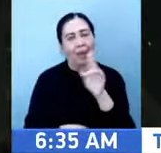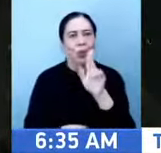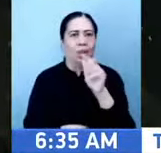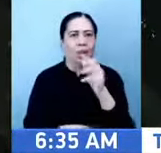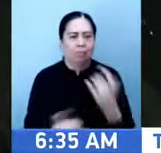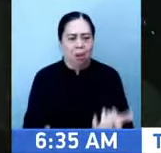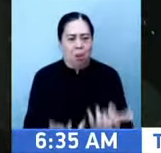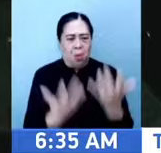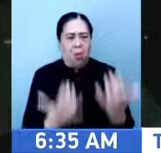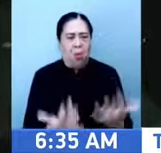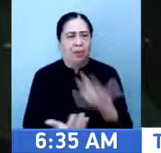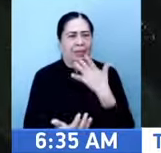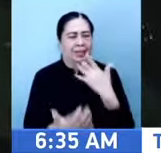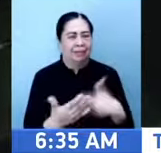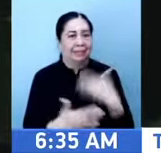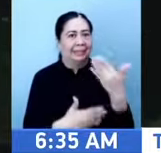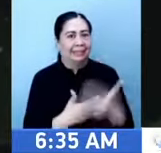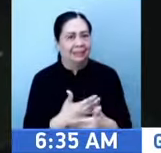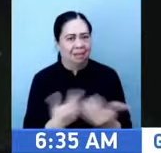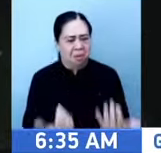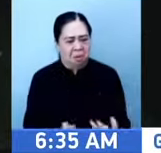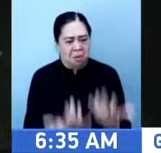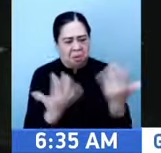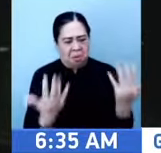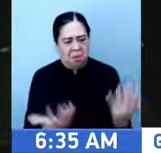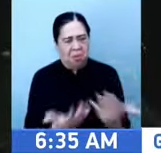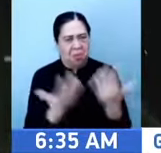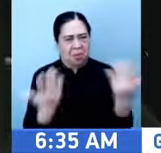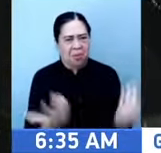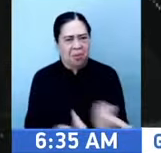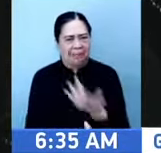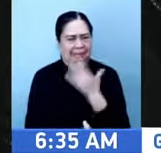next subject. Naglalagablab.